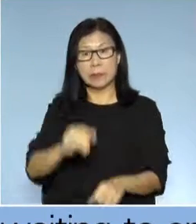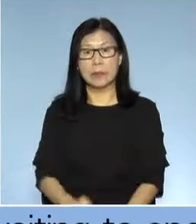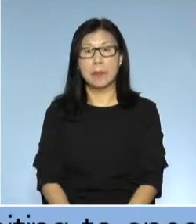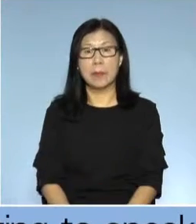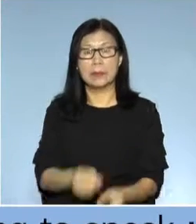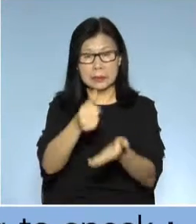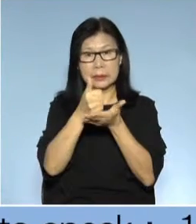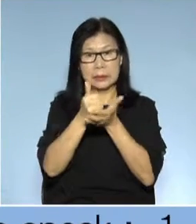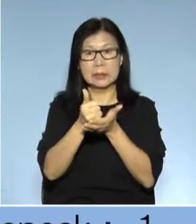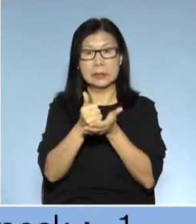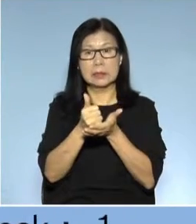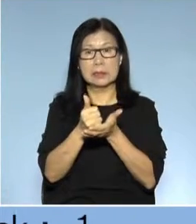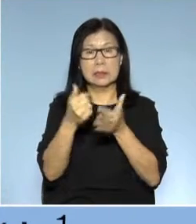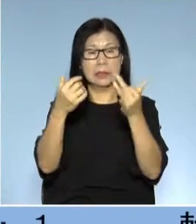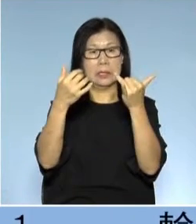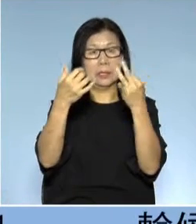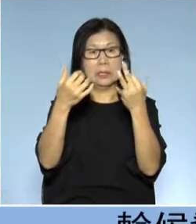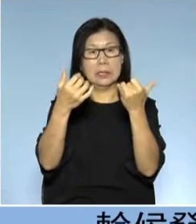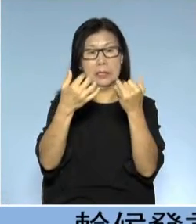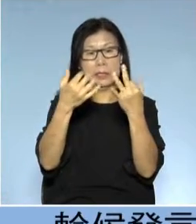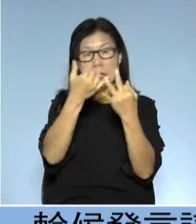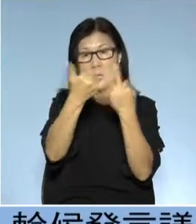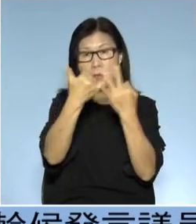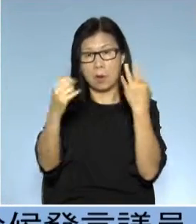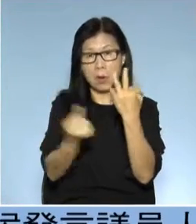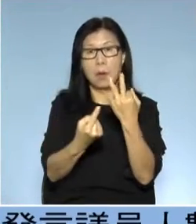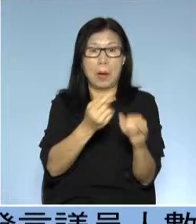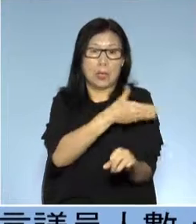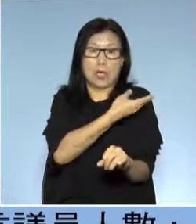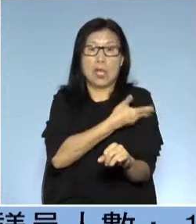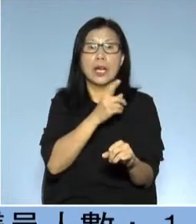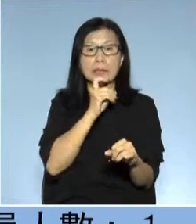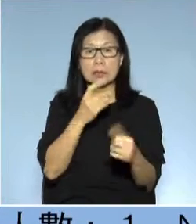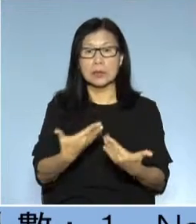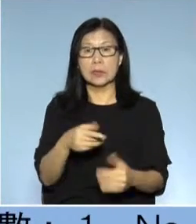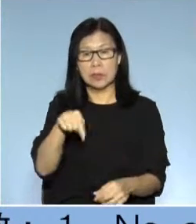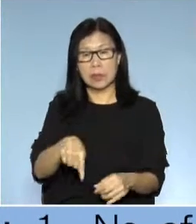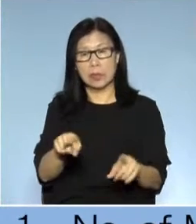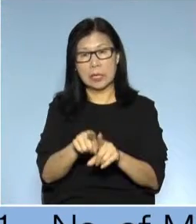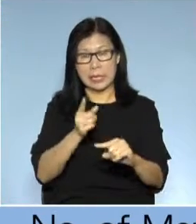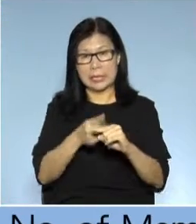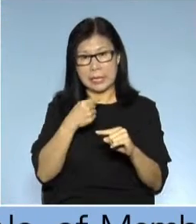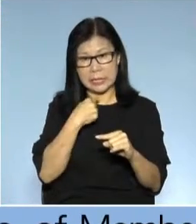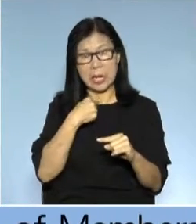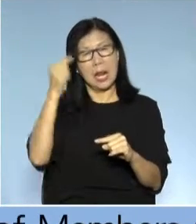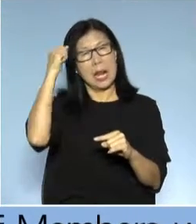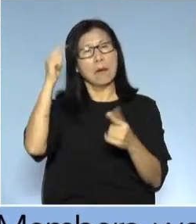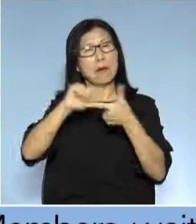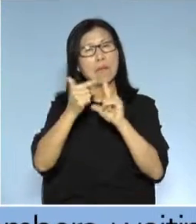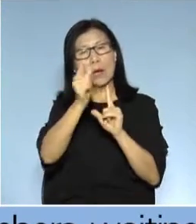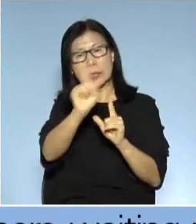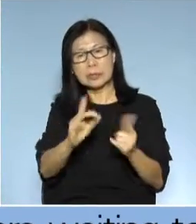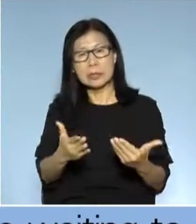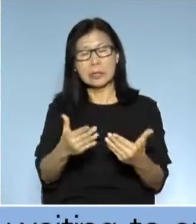聘用咗36万个外佣。我哋係覺得我哋係好需要去諗咧，點樣去